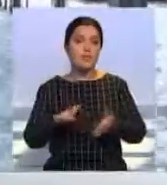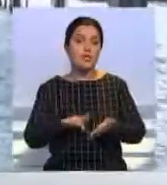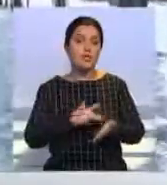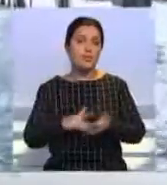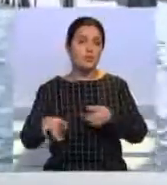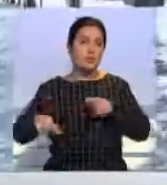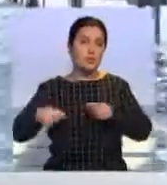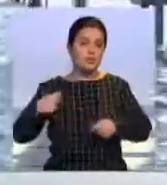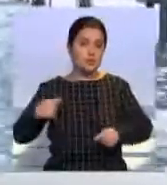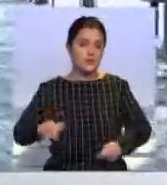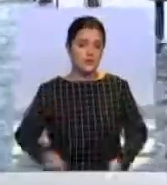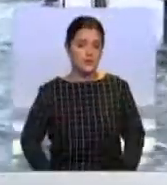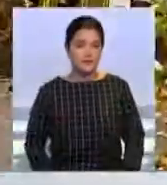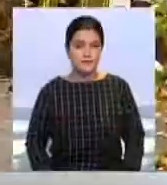подсчитывает убытки